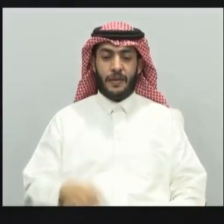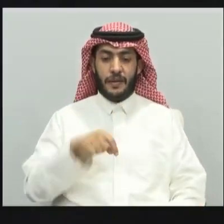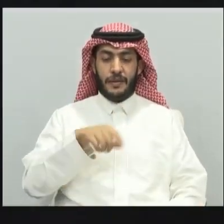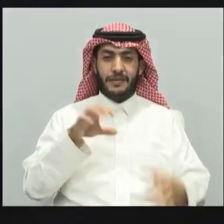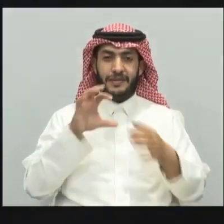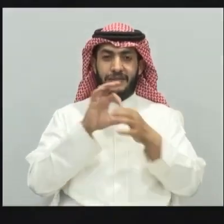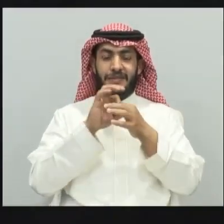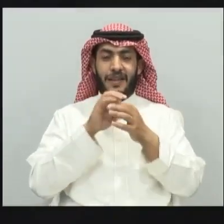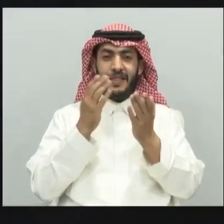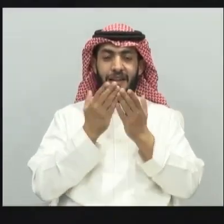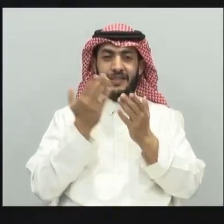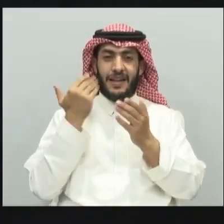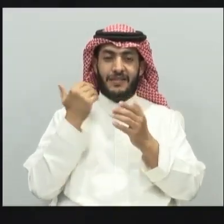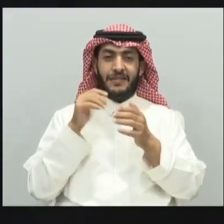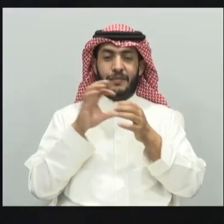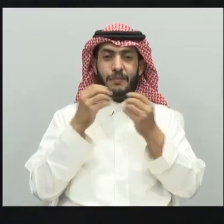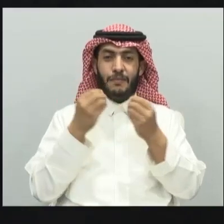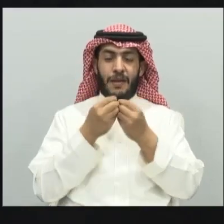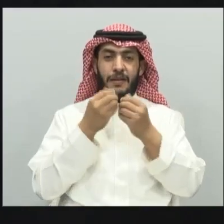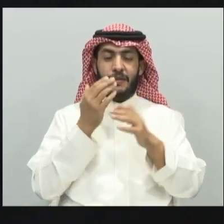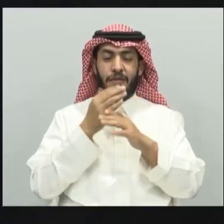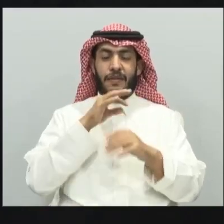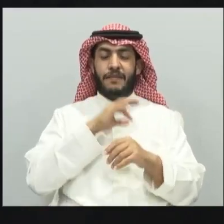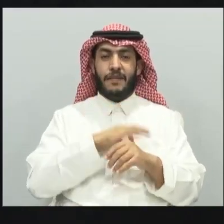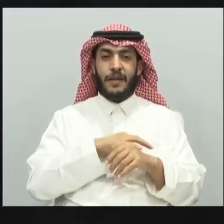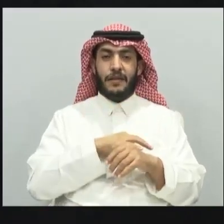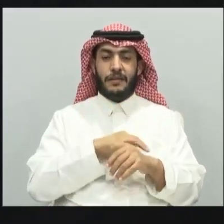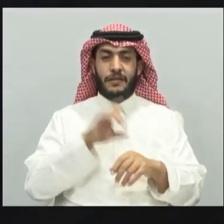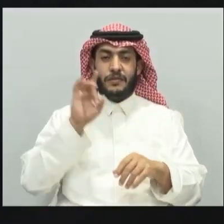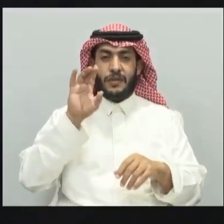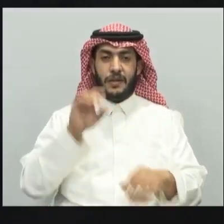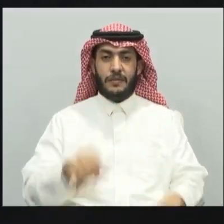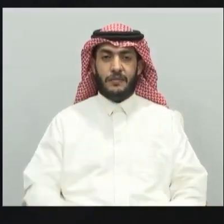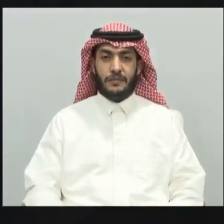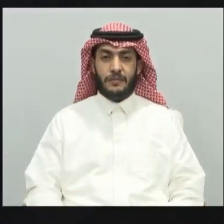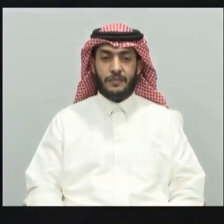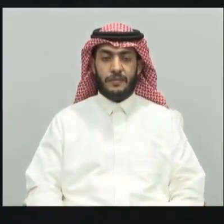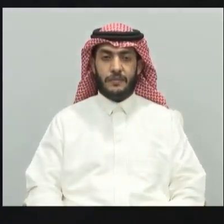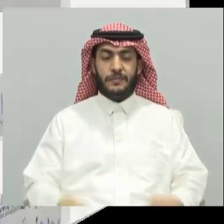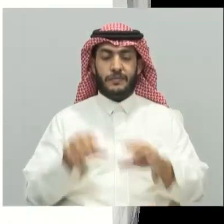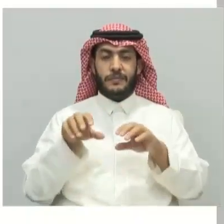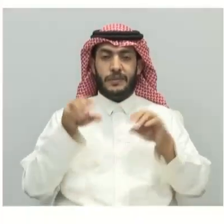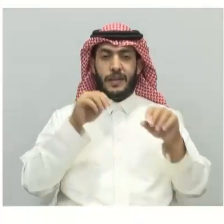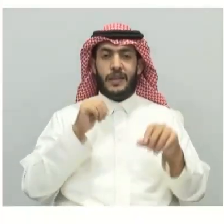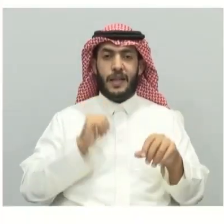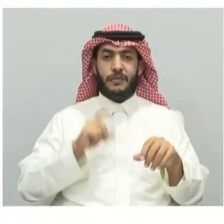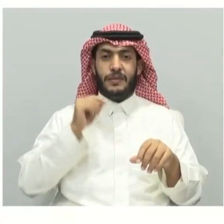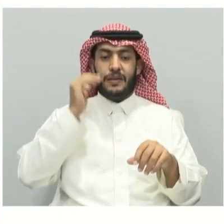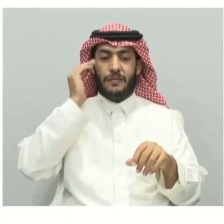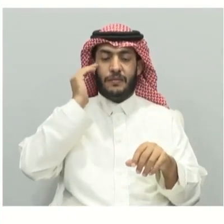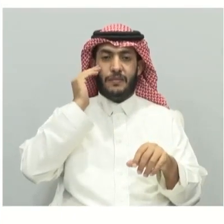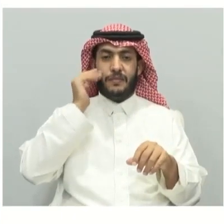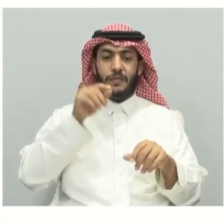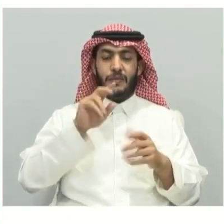نربط الدروس بعضها ببعض حتى نستفيد باذن الله تعالى اتي واياكم ايها الطلاب والطالبات